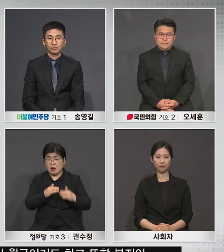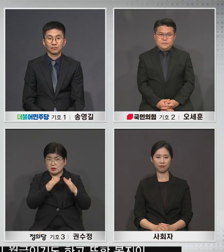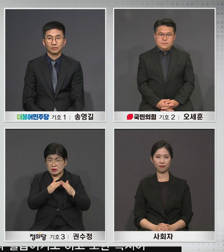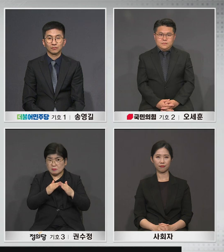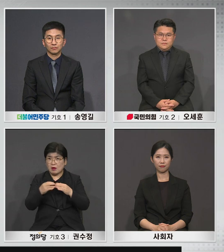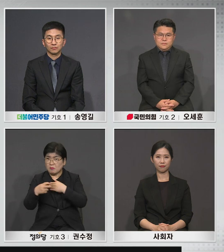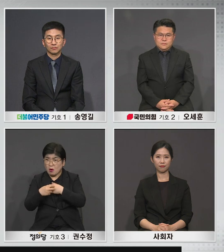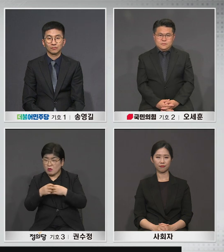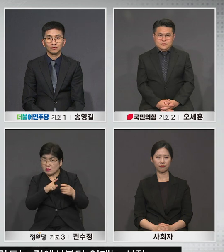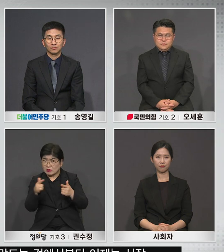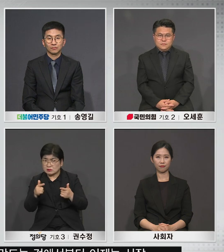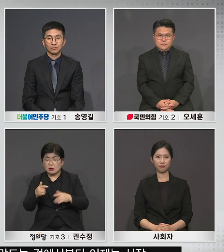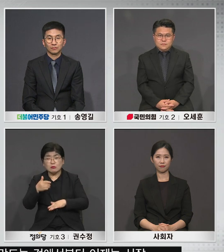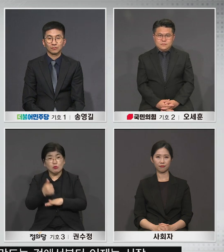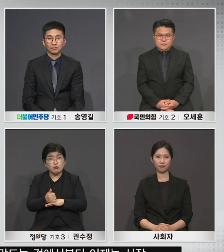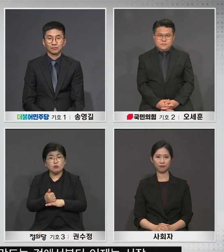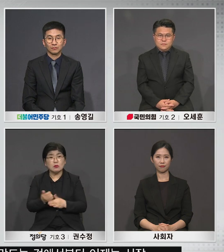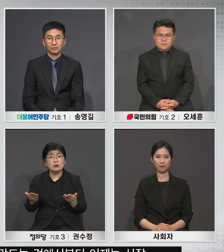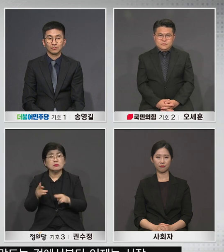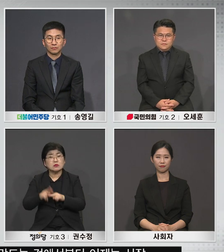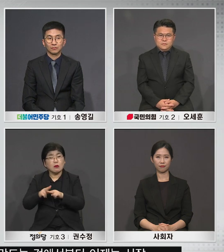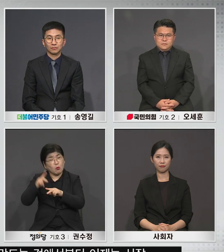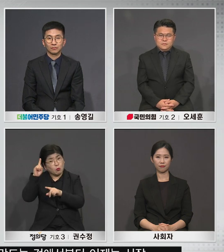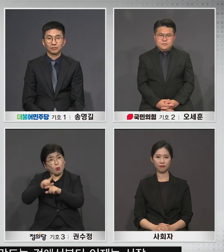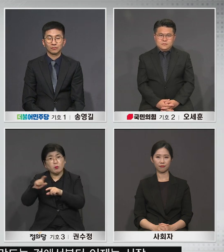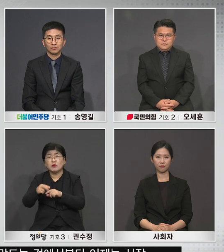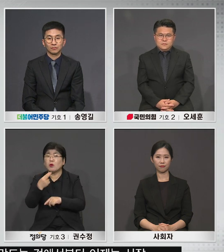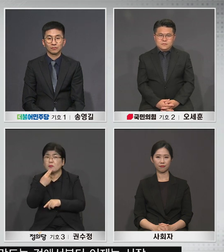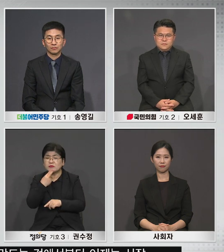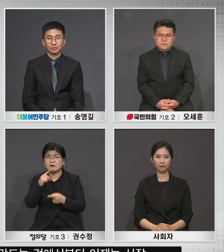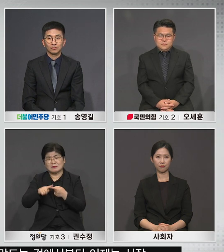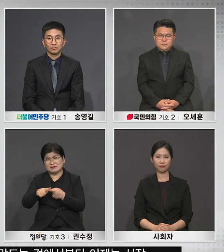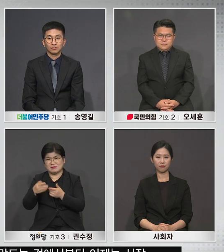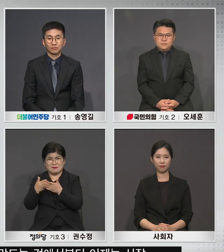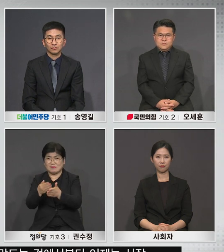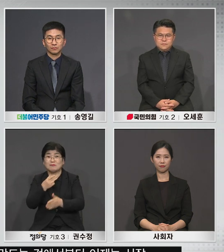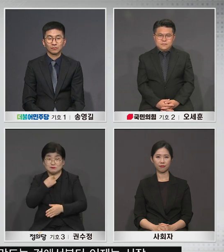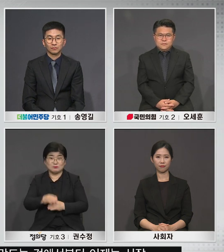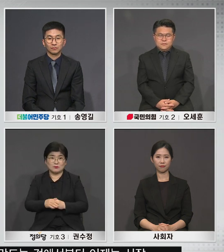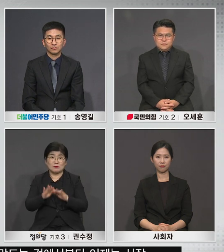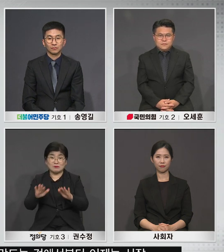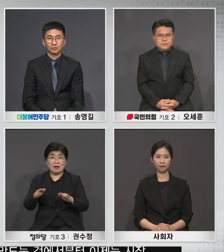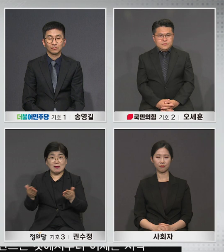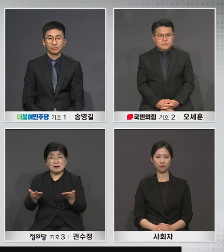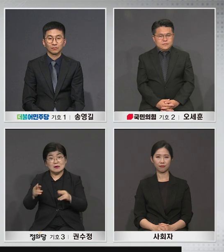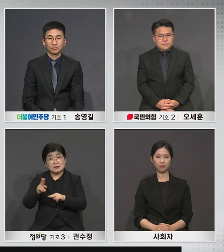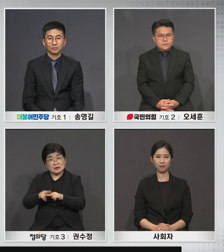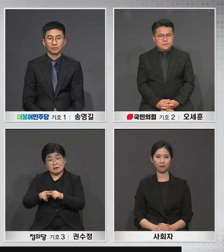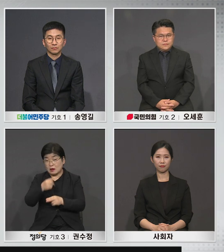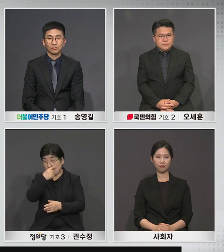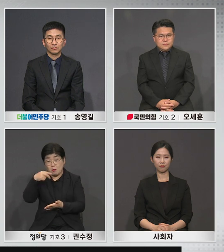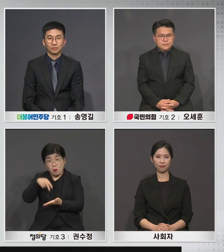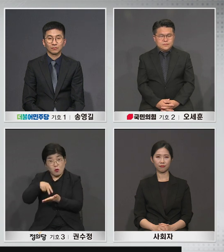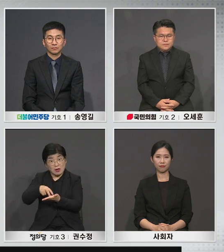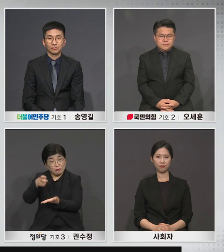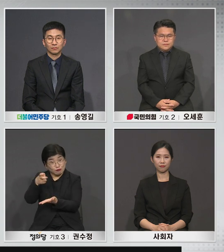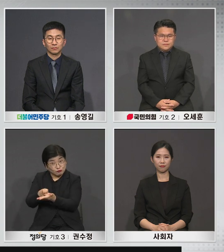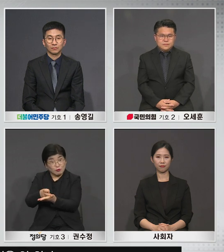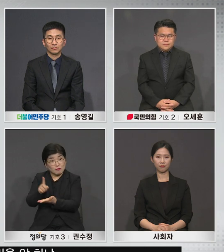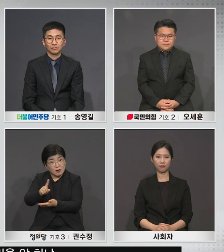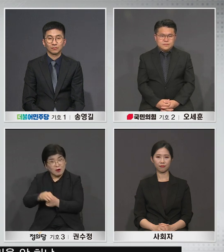이렇게 하면서 일자리는 그런 고민을 안 하냐라는 말씀을 좀 대다로 드리고 있고요. 제가 얘기하는 일자리 보장제 일자리는